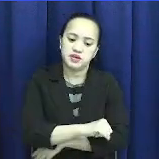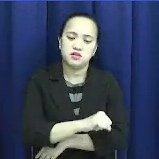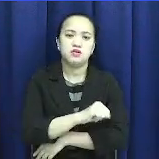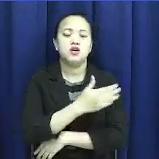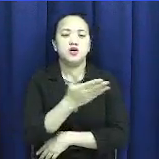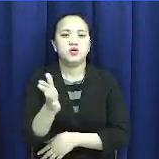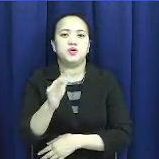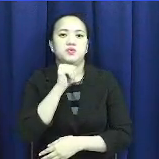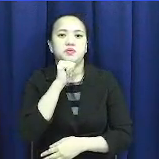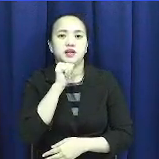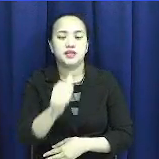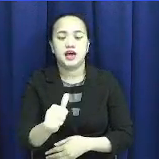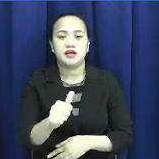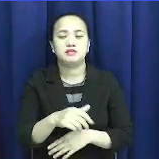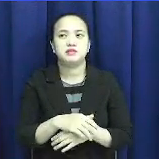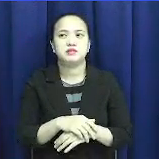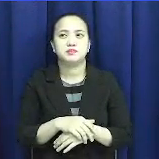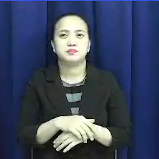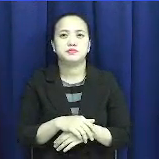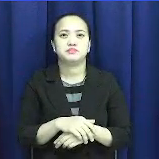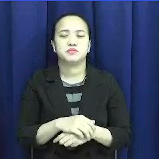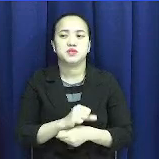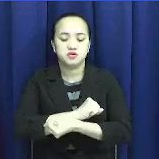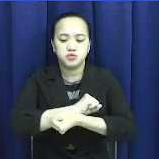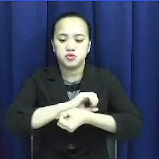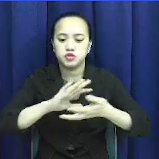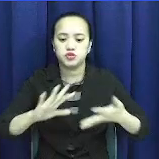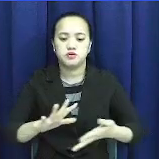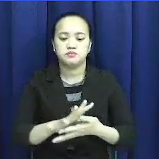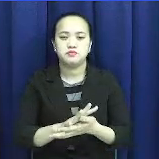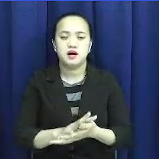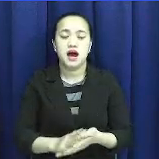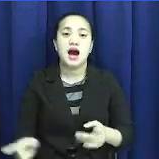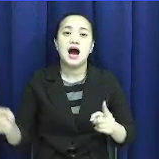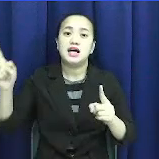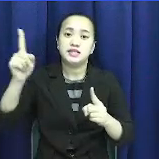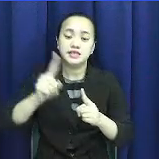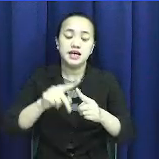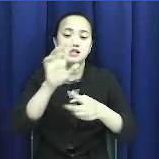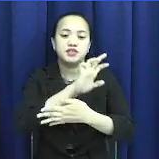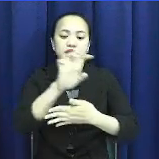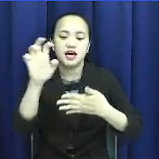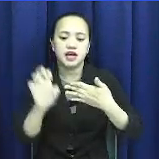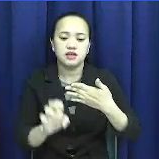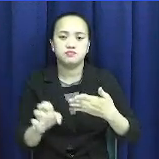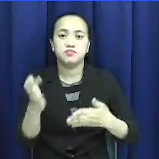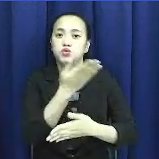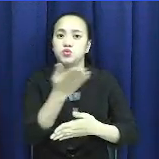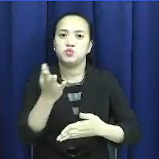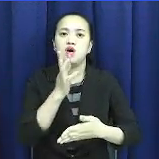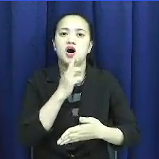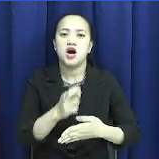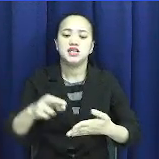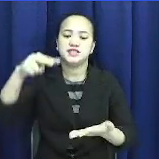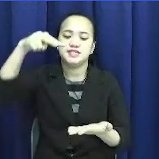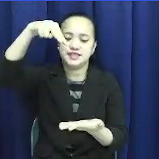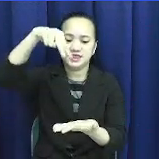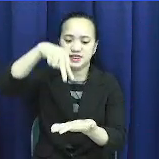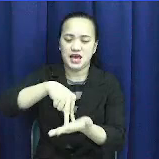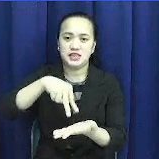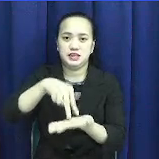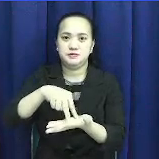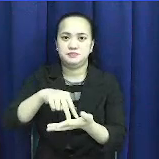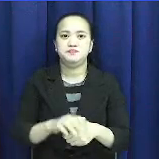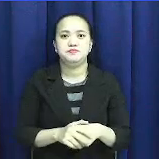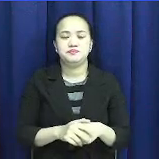at the end, pagdating sa dulo, nakatayo ka pa rin. You see? Yan po yung kagandahan po sa